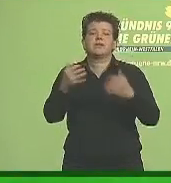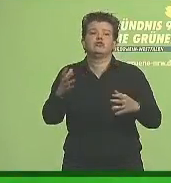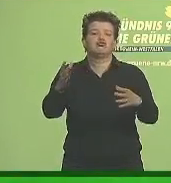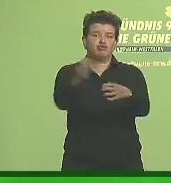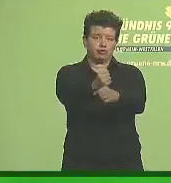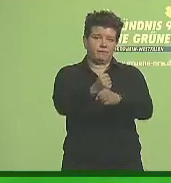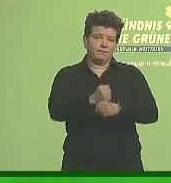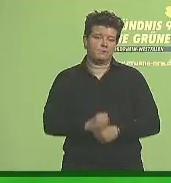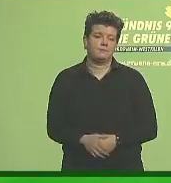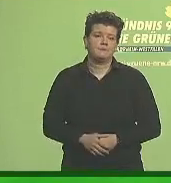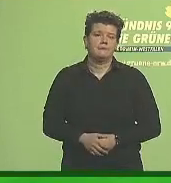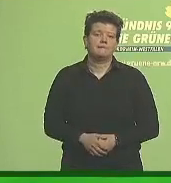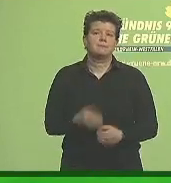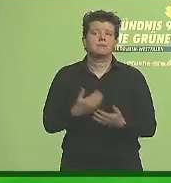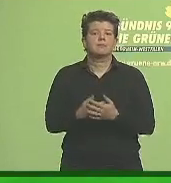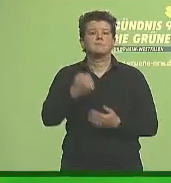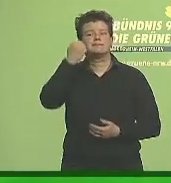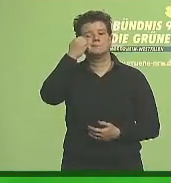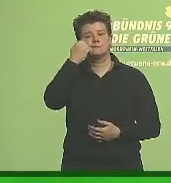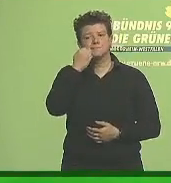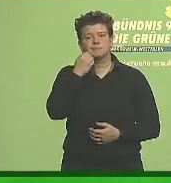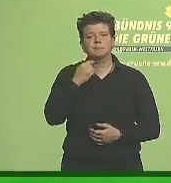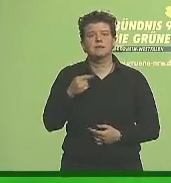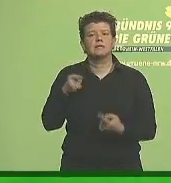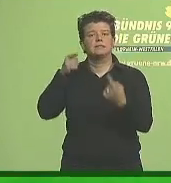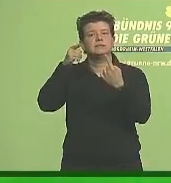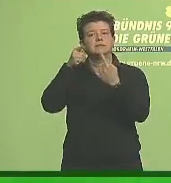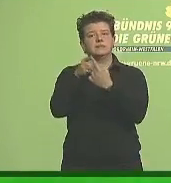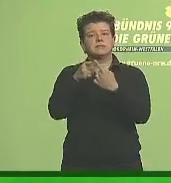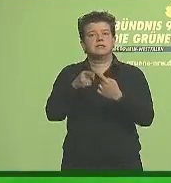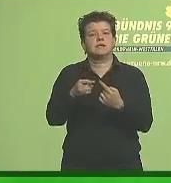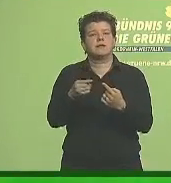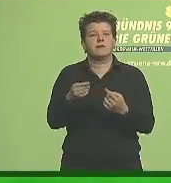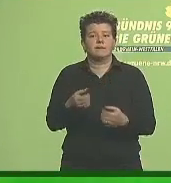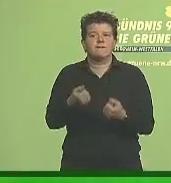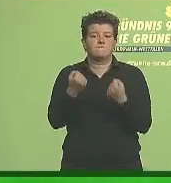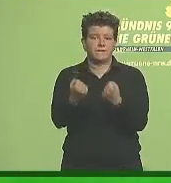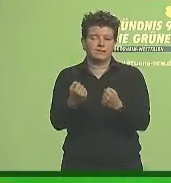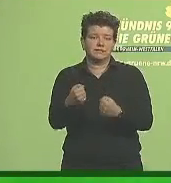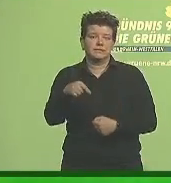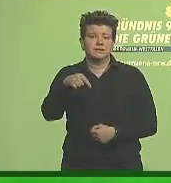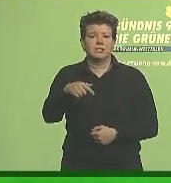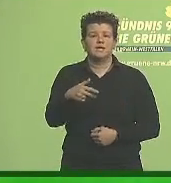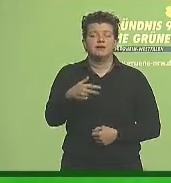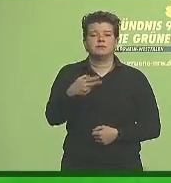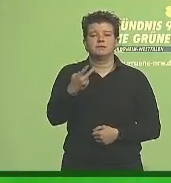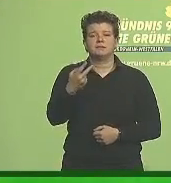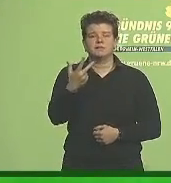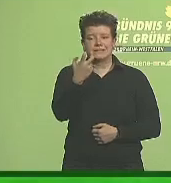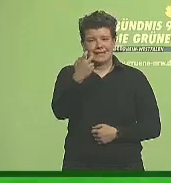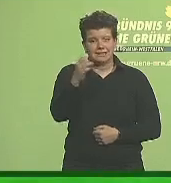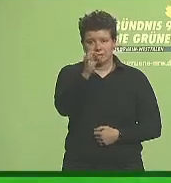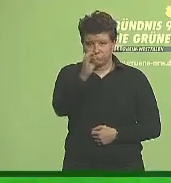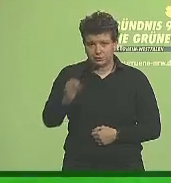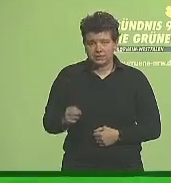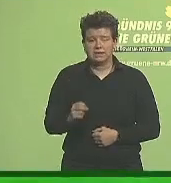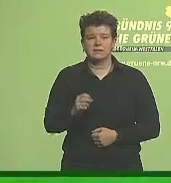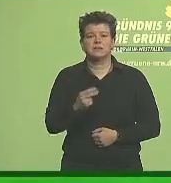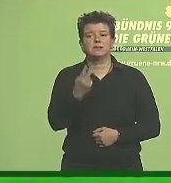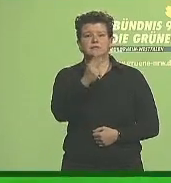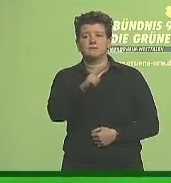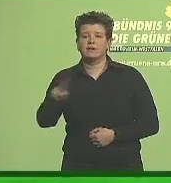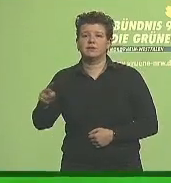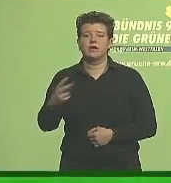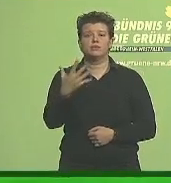deshalb bitte ich euch hier bei der Zielsetzung 30% 2025, das ist sehr, sehr ehrgeizig, zu